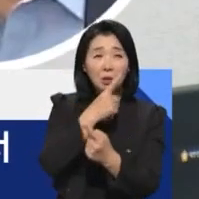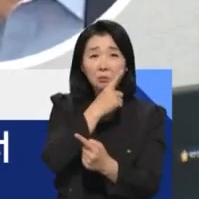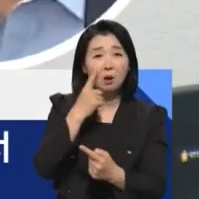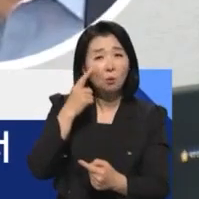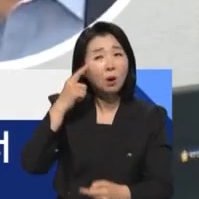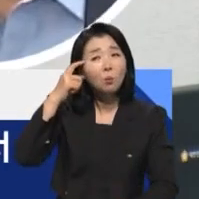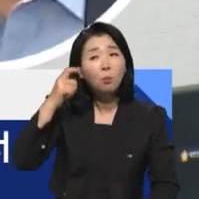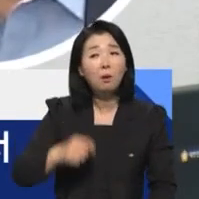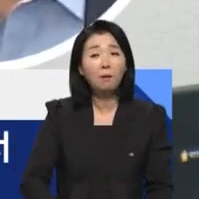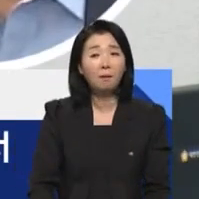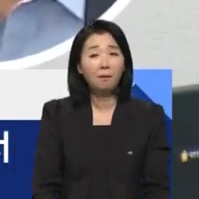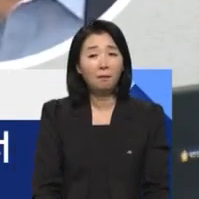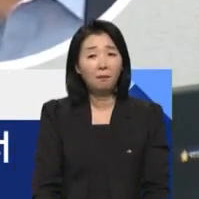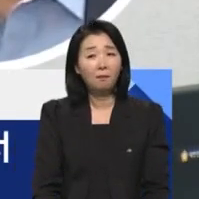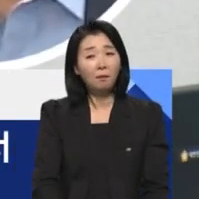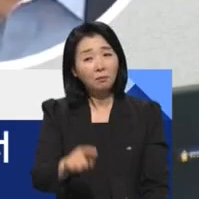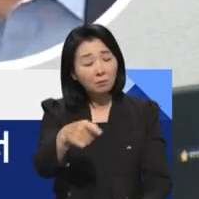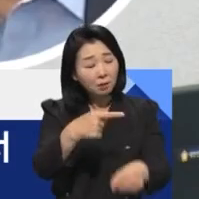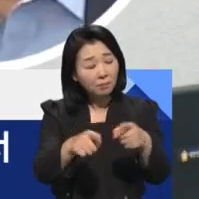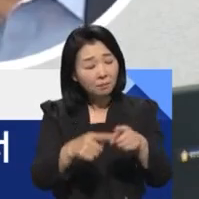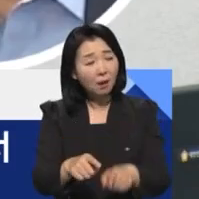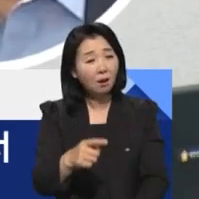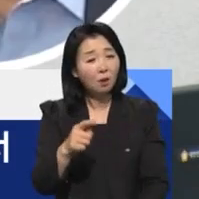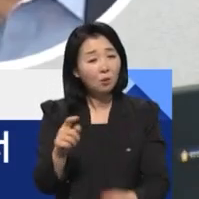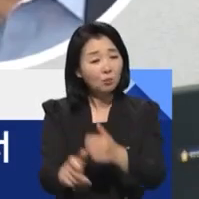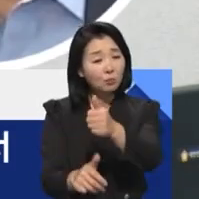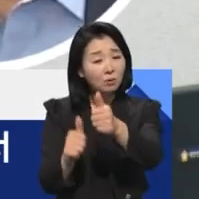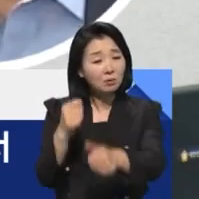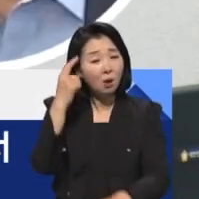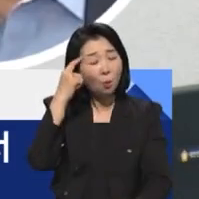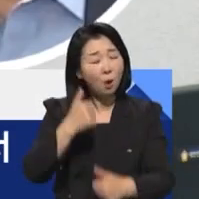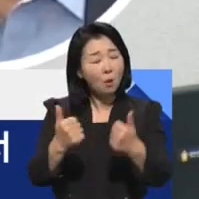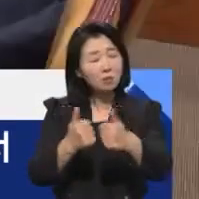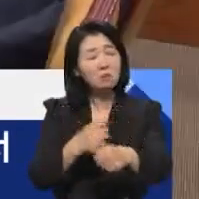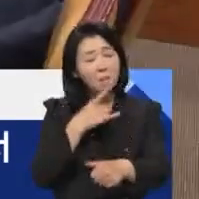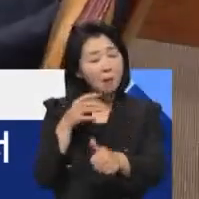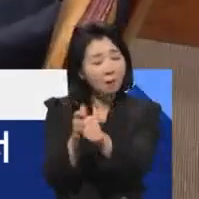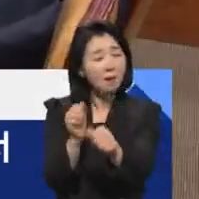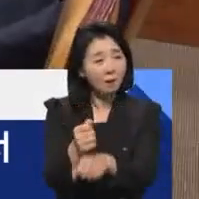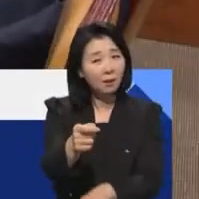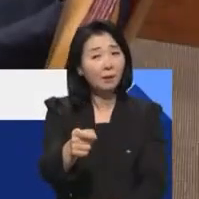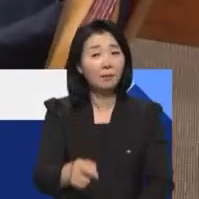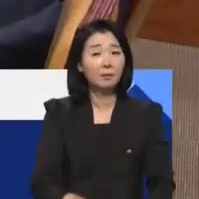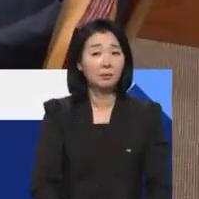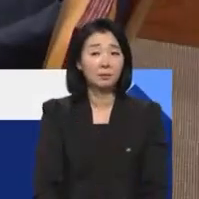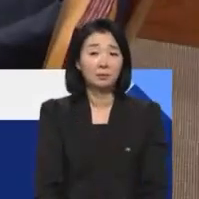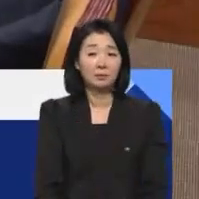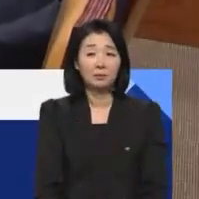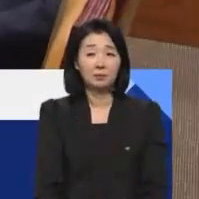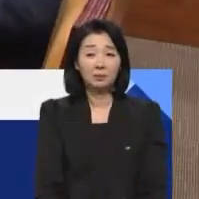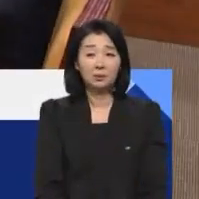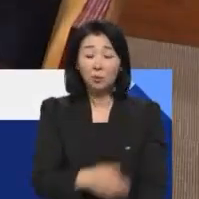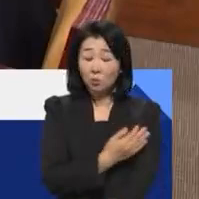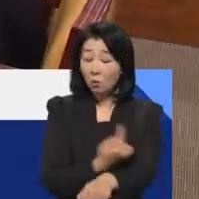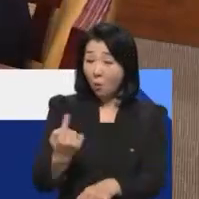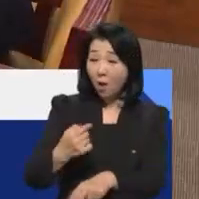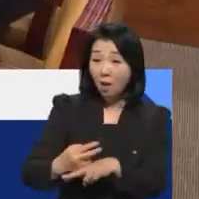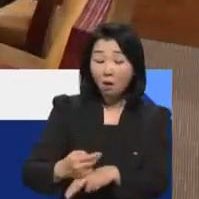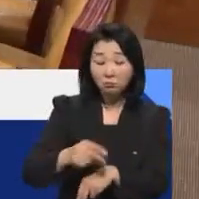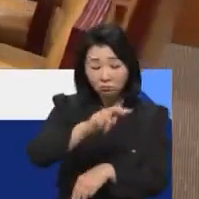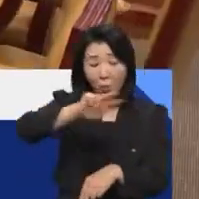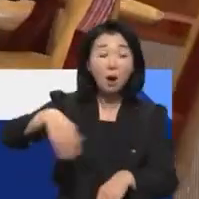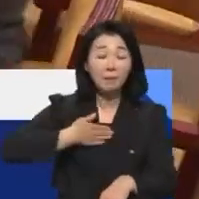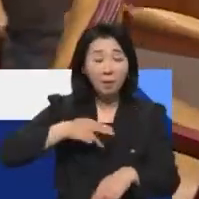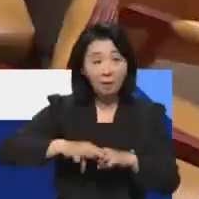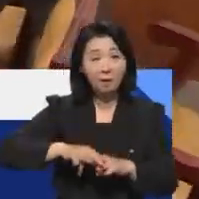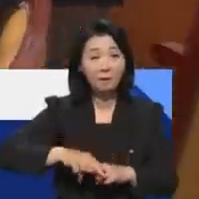하면서 거기에 대해서 비판하고 반응도 있는지 위원장이 회의 진행만 하세요. 권성대 의원이 여기가 사실래요? 그럼 잘해줘요. 내가